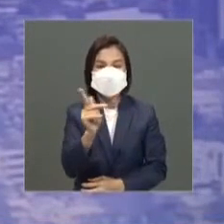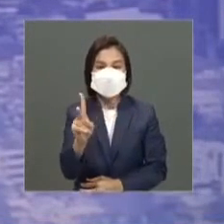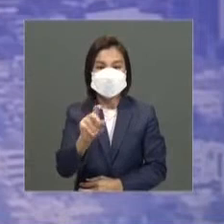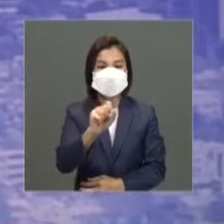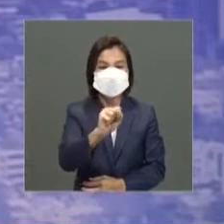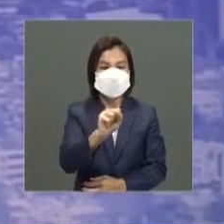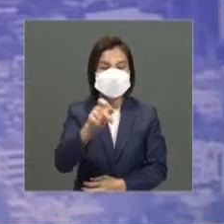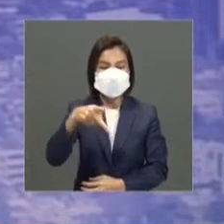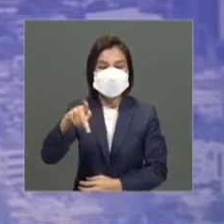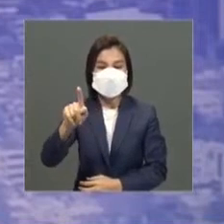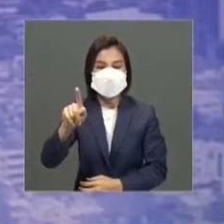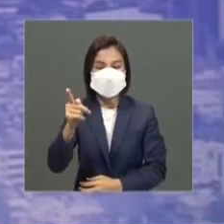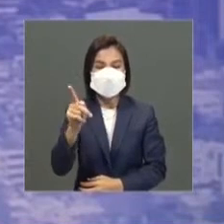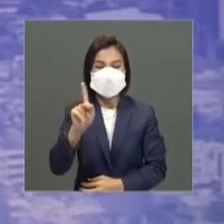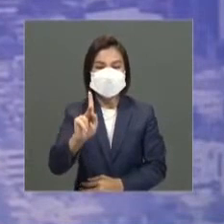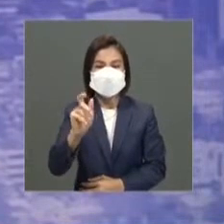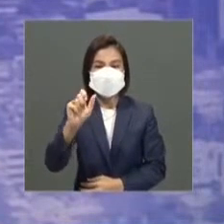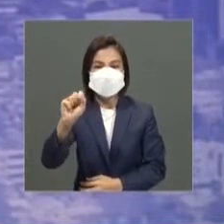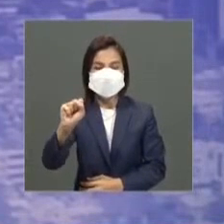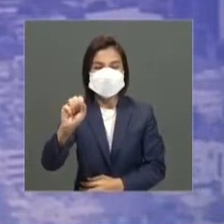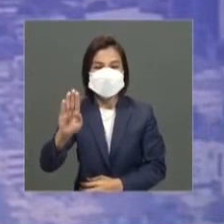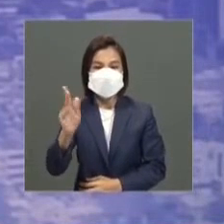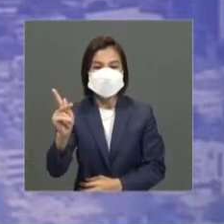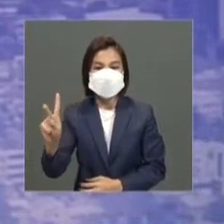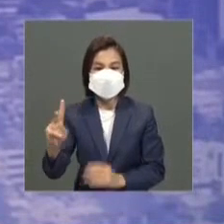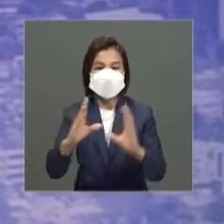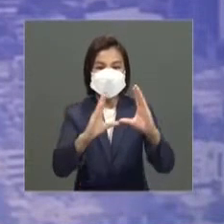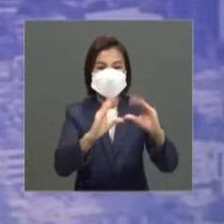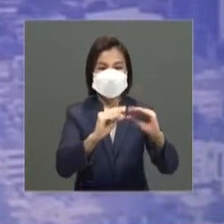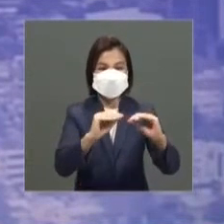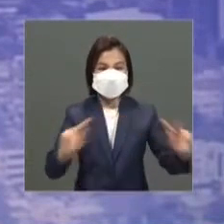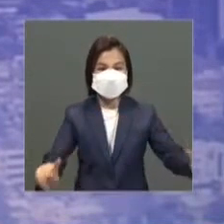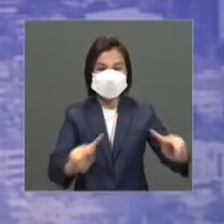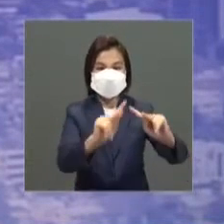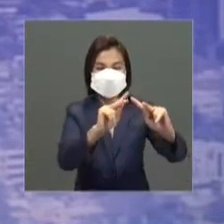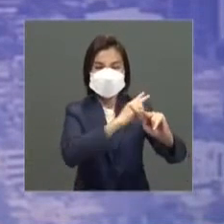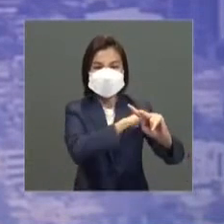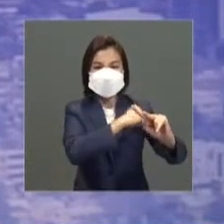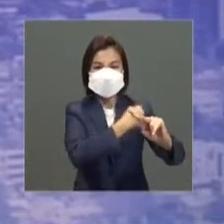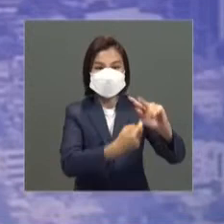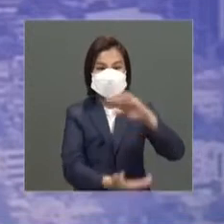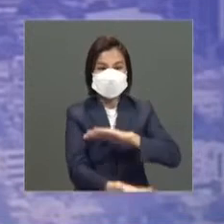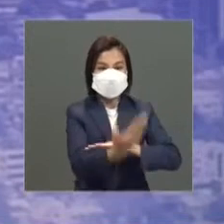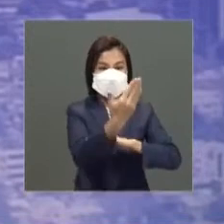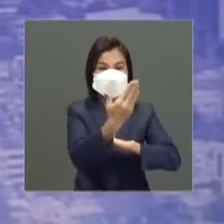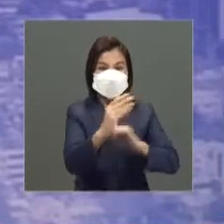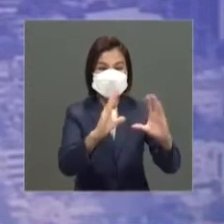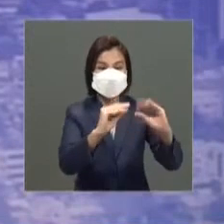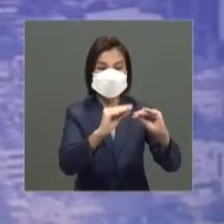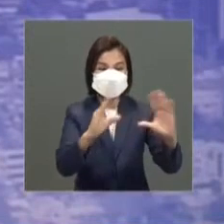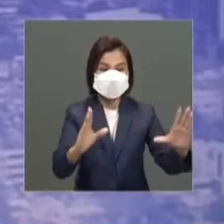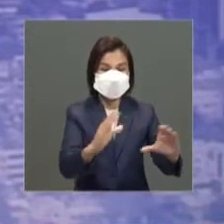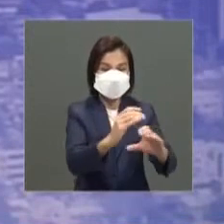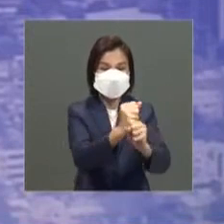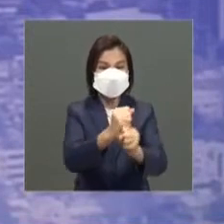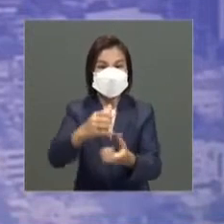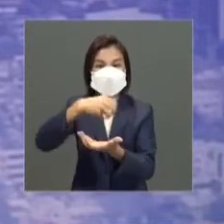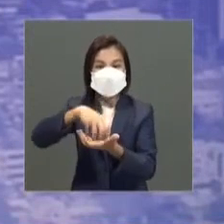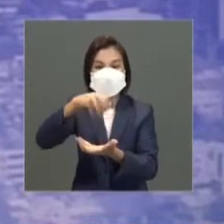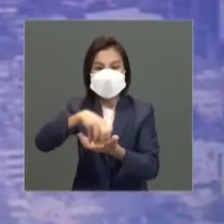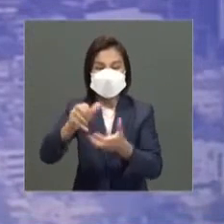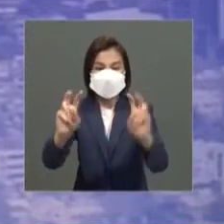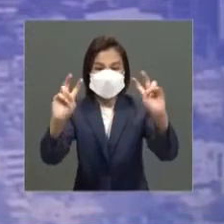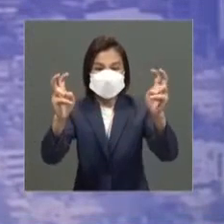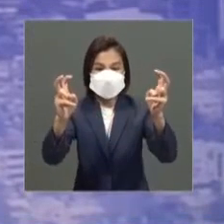การประชุมกันทุกวันแล้วก็นำข้อสรุปจากที่ประชุมที่กระทรวงสาธารณสุขในช่วงตอนเช้ามาด้วยนะครับมีประเด็นสำคัญ